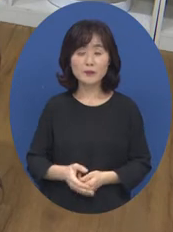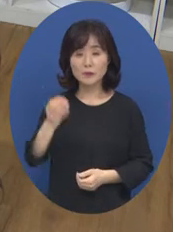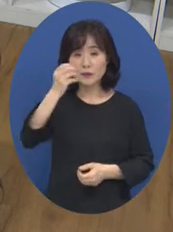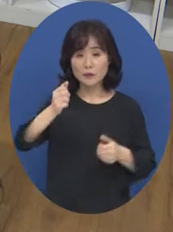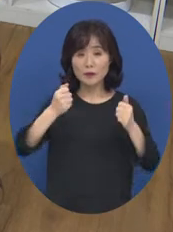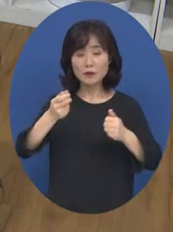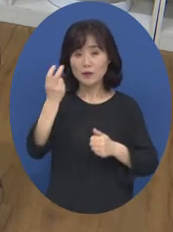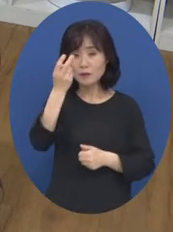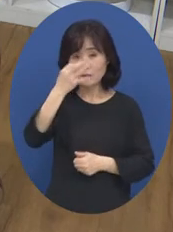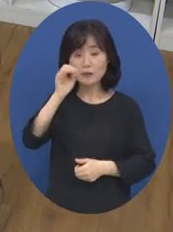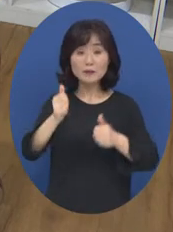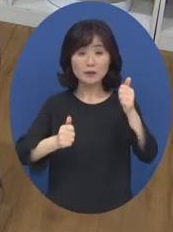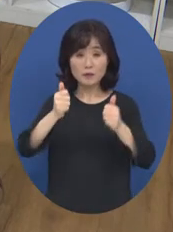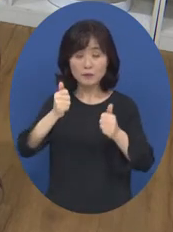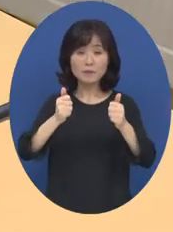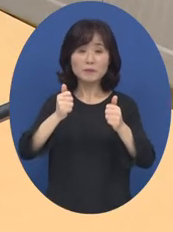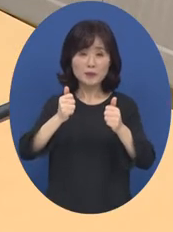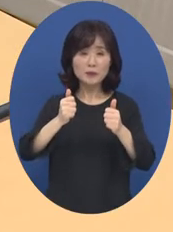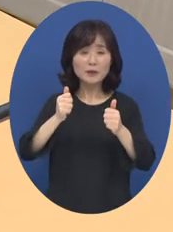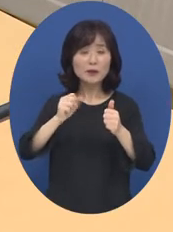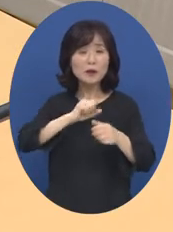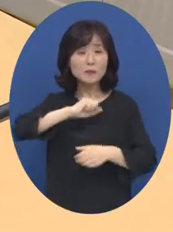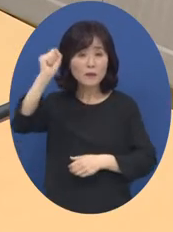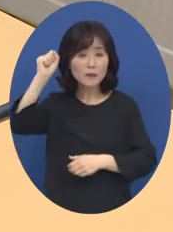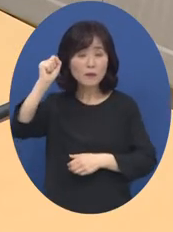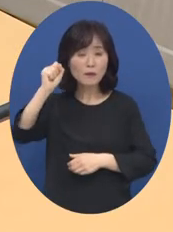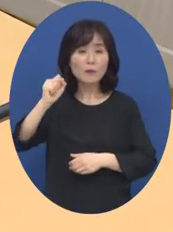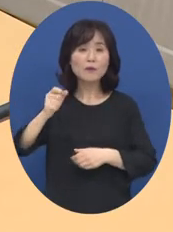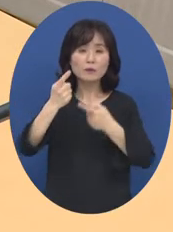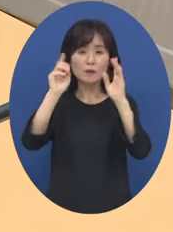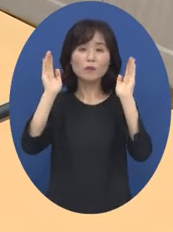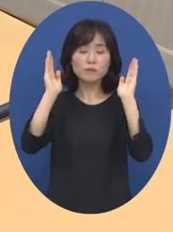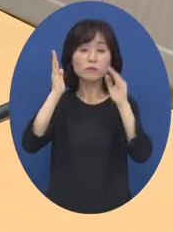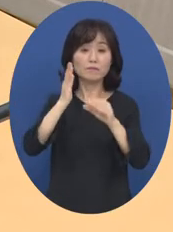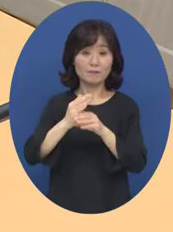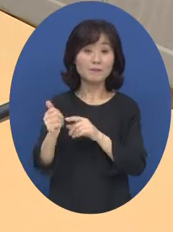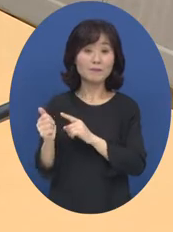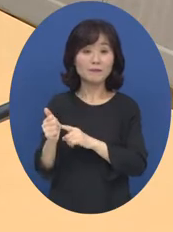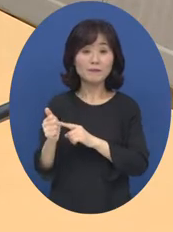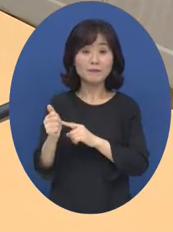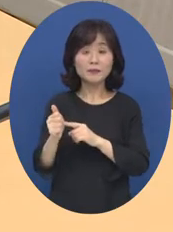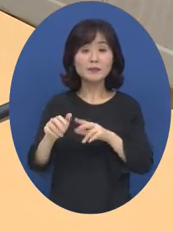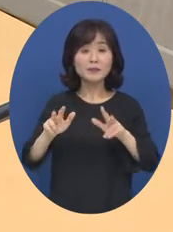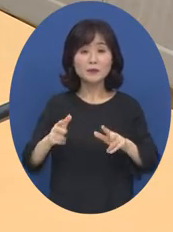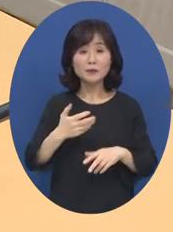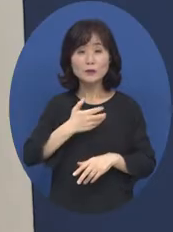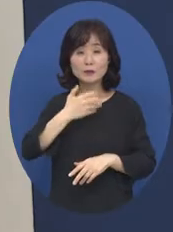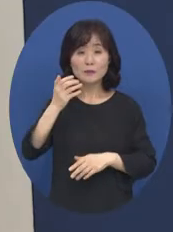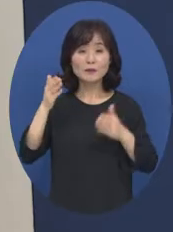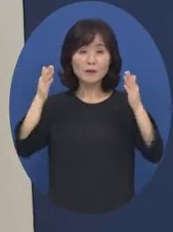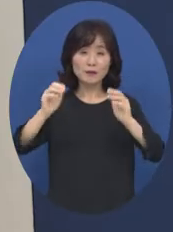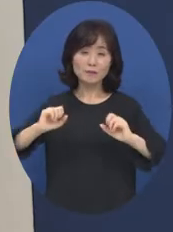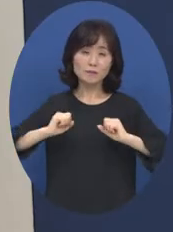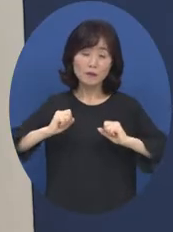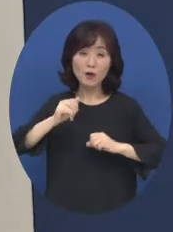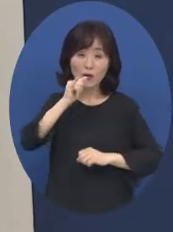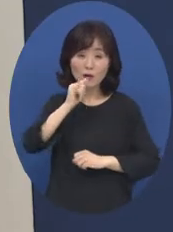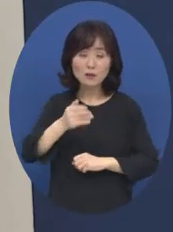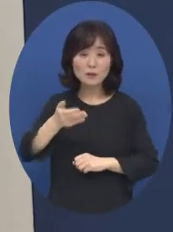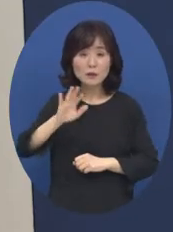고졸 검정 옷을 보고 독학으로 확 싸게 개정을 밝고 있는 이창규 c 현재는 꿈을 향해 열심히 달려가고